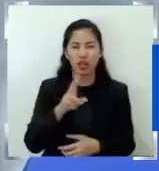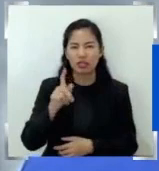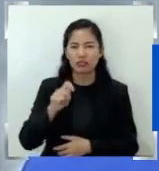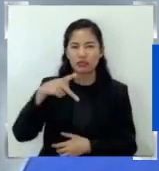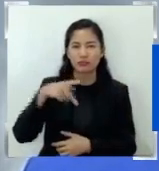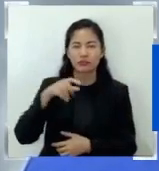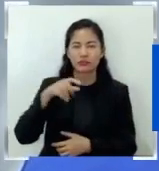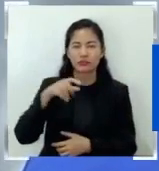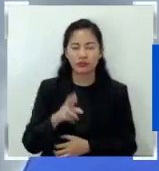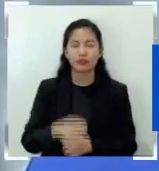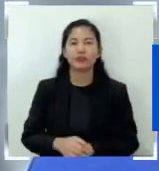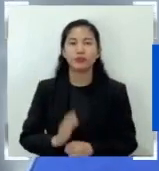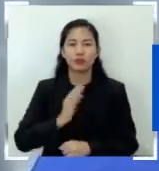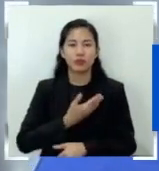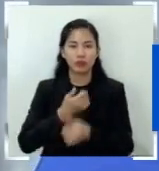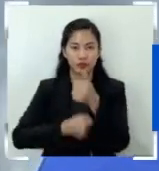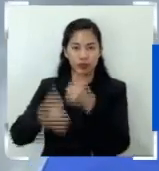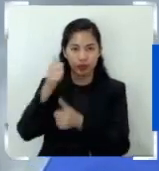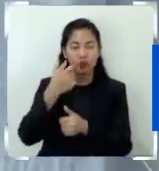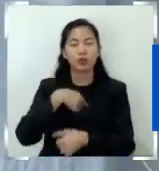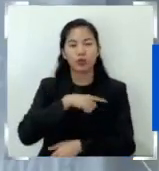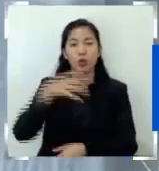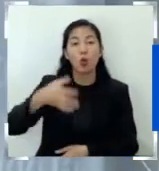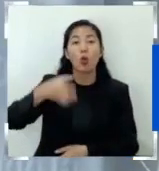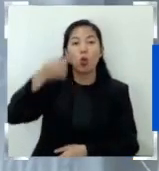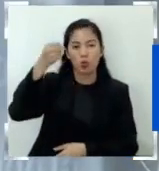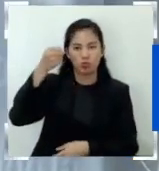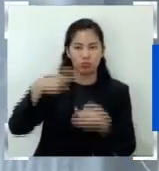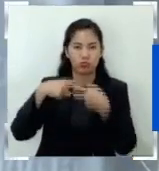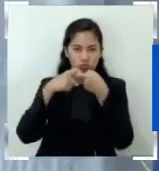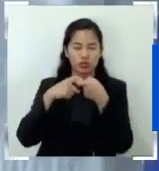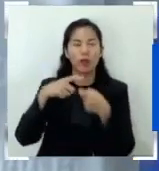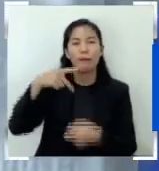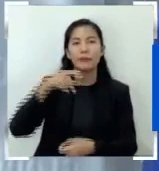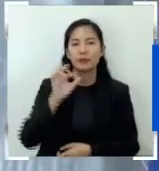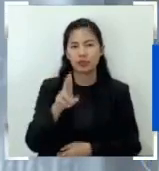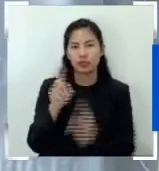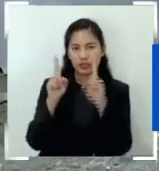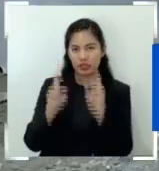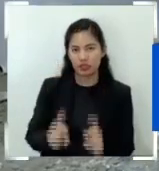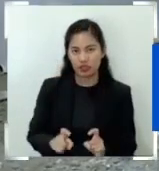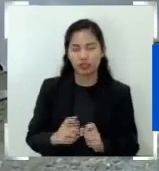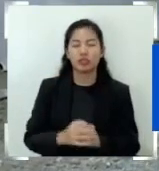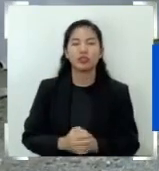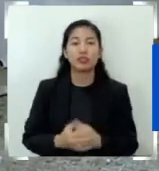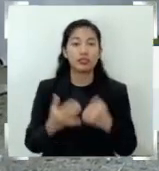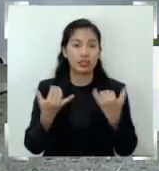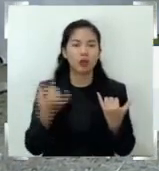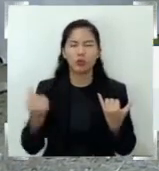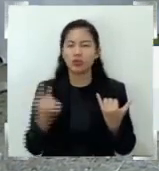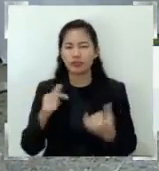pinaka-head, mag-hold muna kami ng RT-PCR. Ang hinahandle po namin today at sa kahapon is antigen lang muna. Ongoing pa